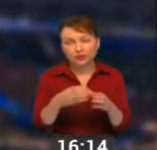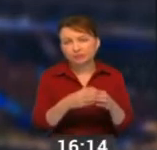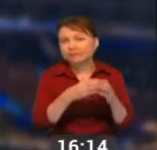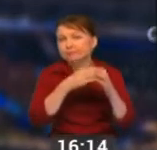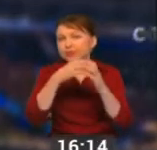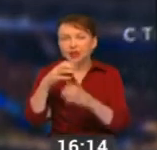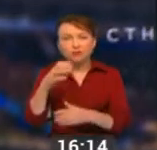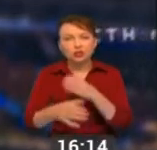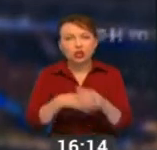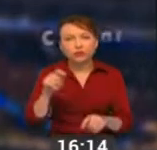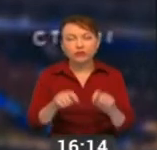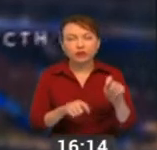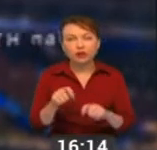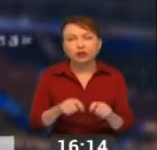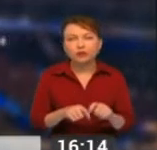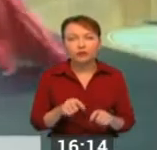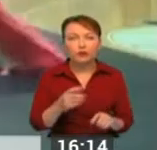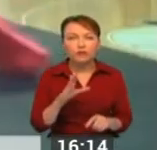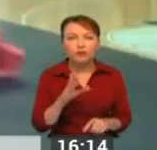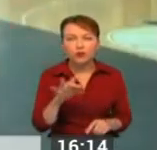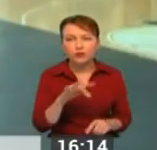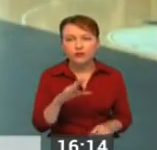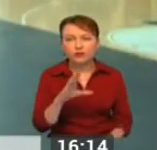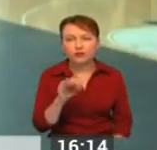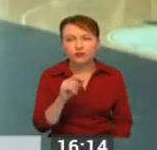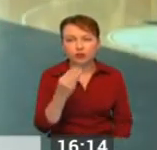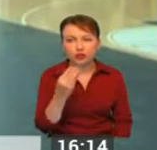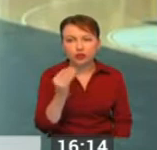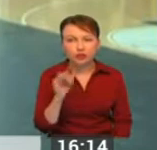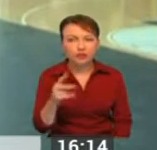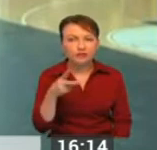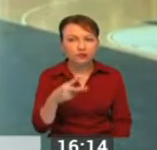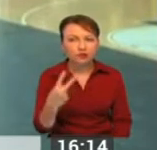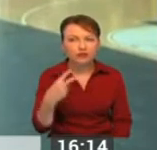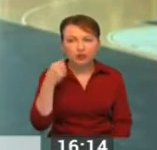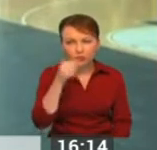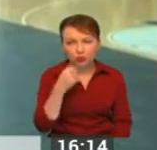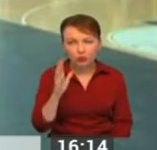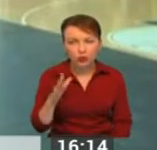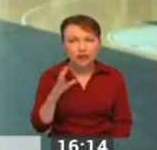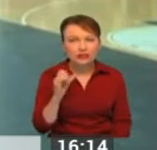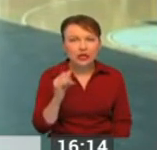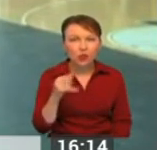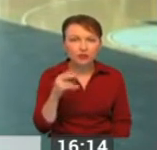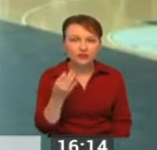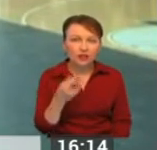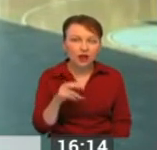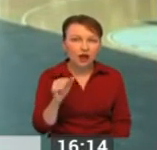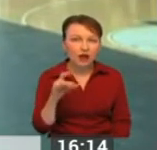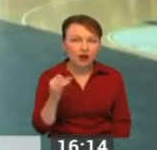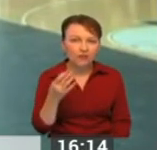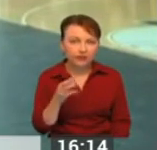міжнародному фестивалі World Folk Vision, що відбудеться у січні 2020 року у Саудівській Аравії.